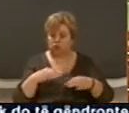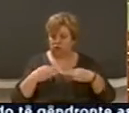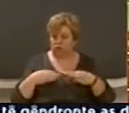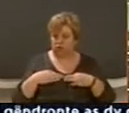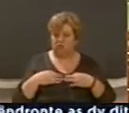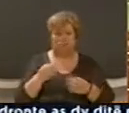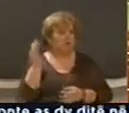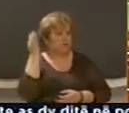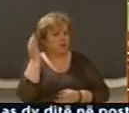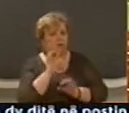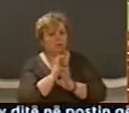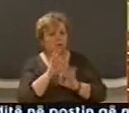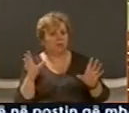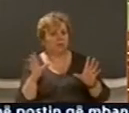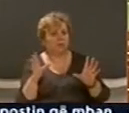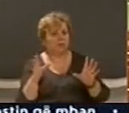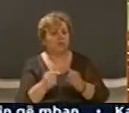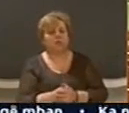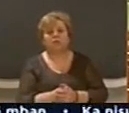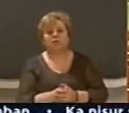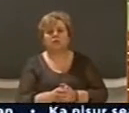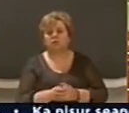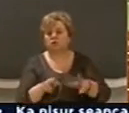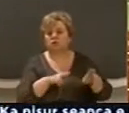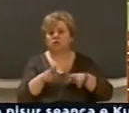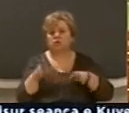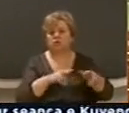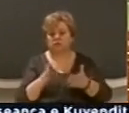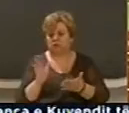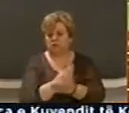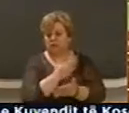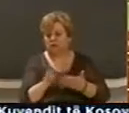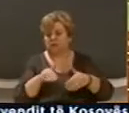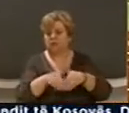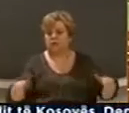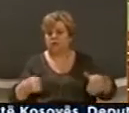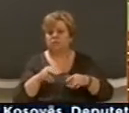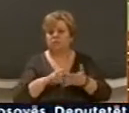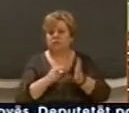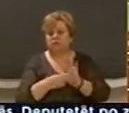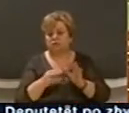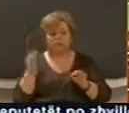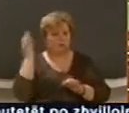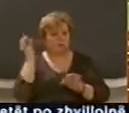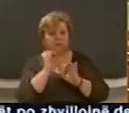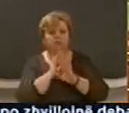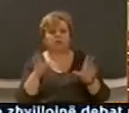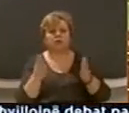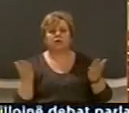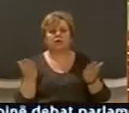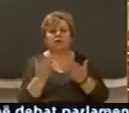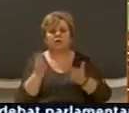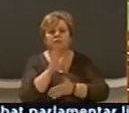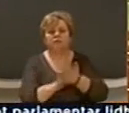nuk kanë dëgjuar se si do të ndani gjyqësorin nga politika, e mbi të gjitha nuk kanë dëgjuar se si do të